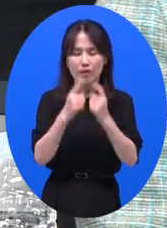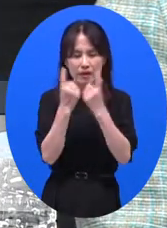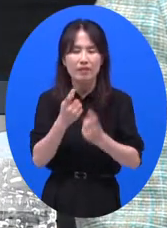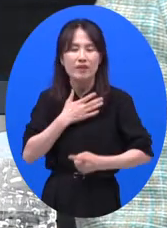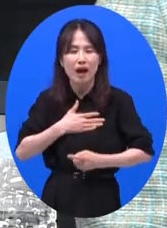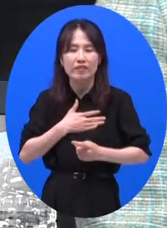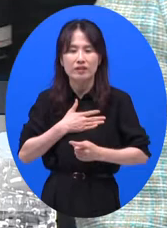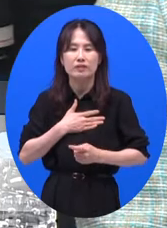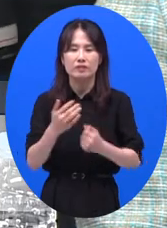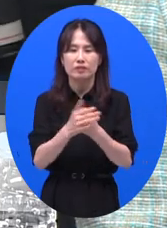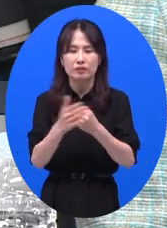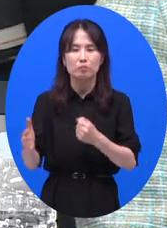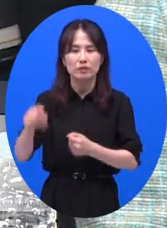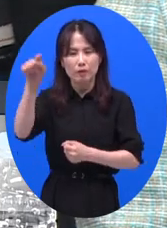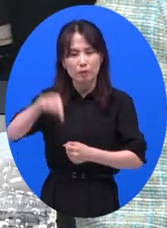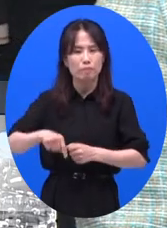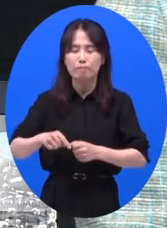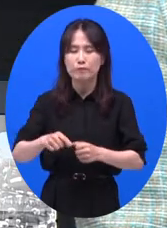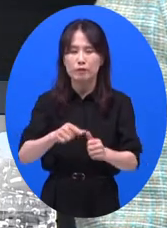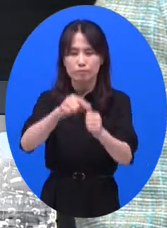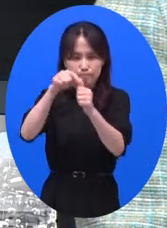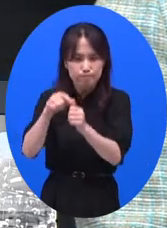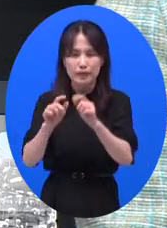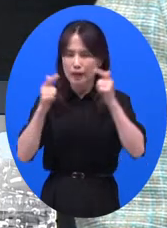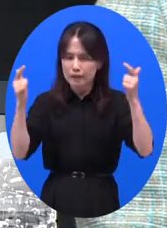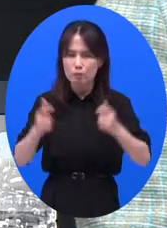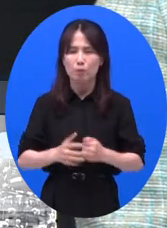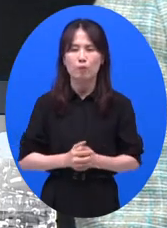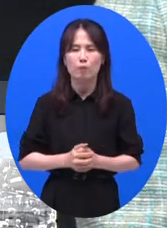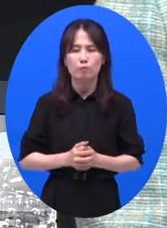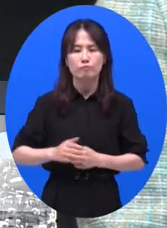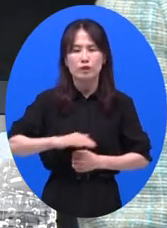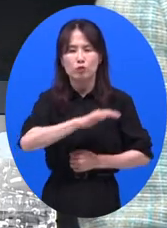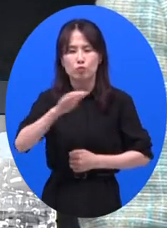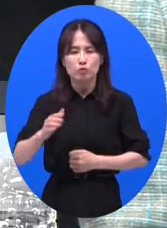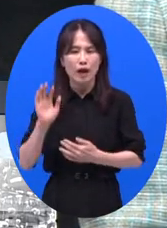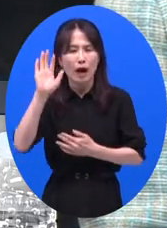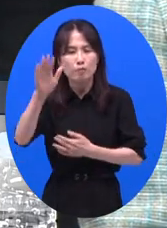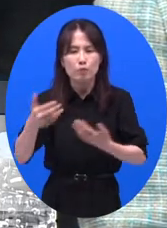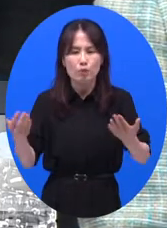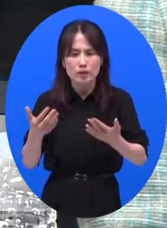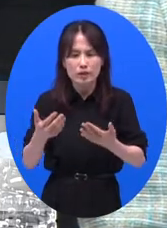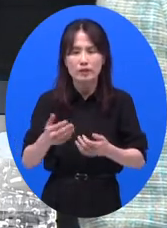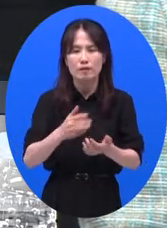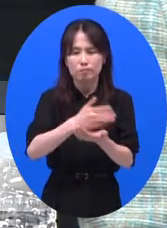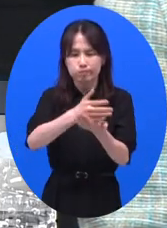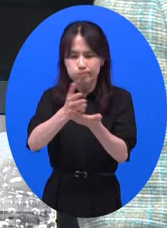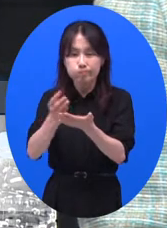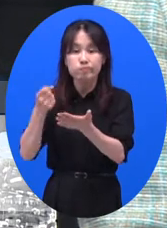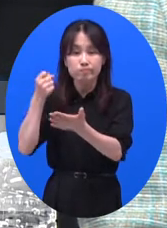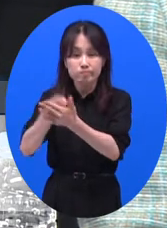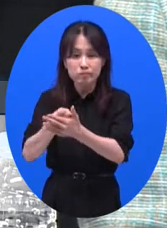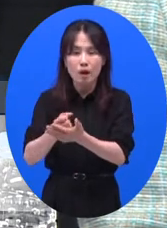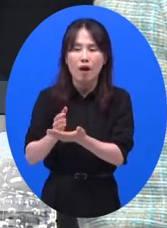연 갖고 하지 않고 저희가 해야 할 분야를 정하고 그 분야에 따른 가장